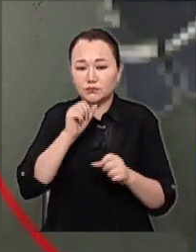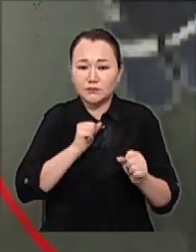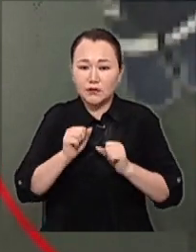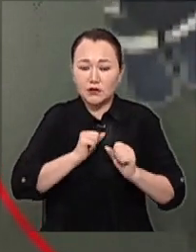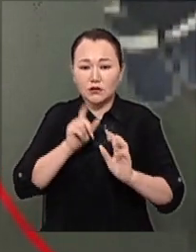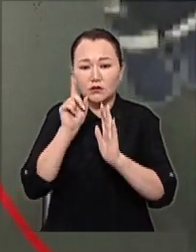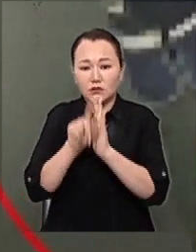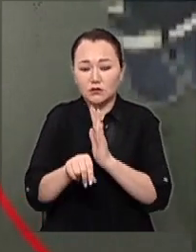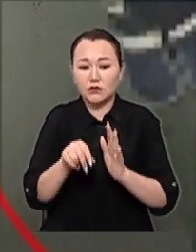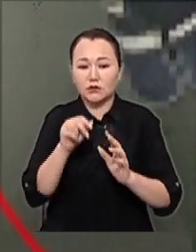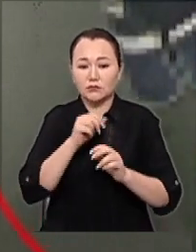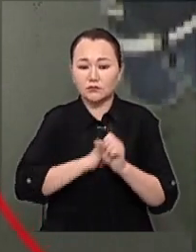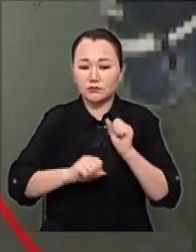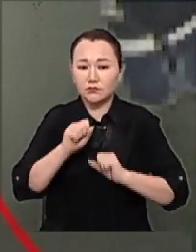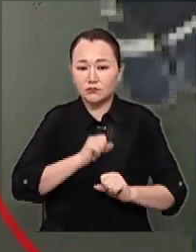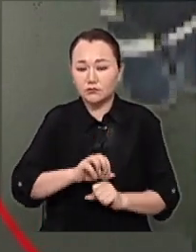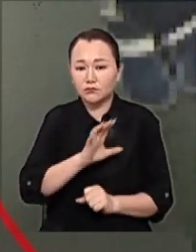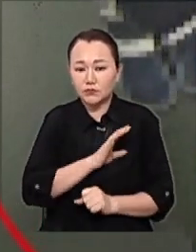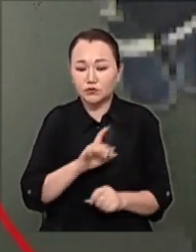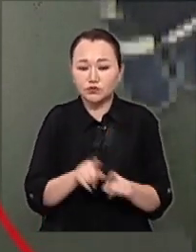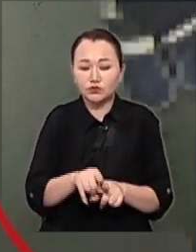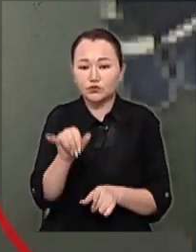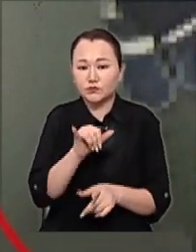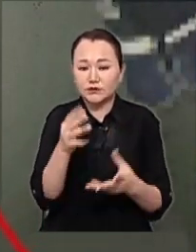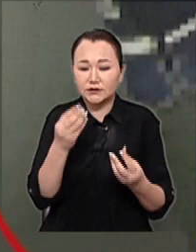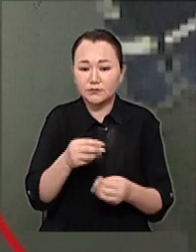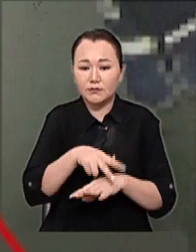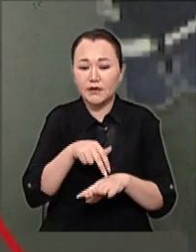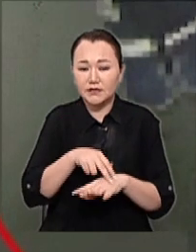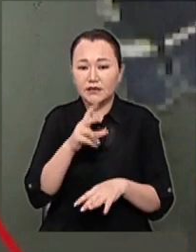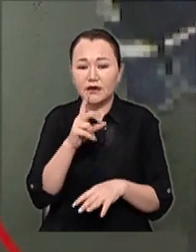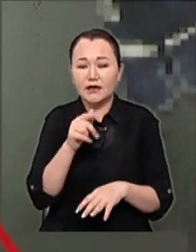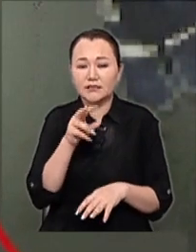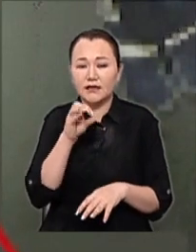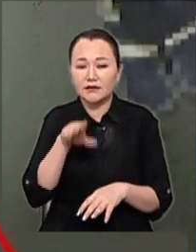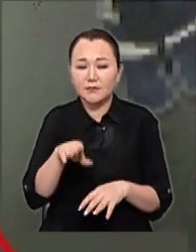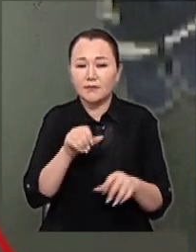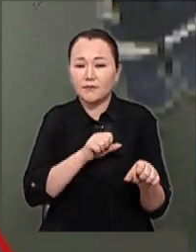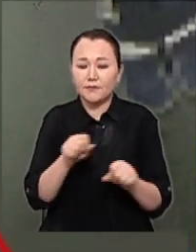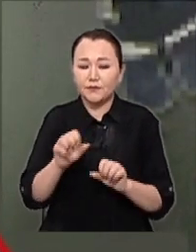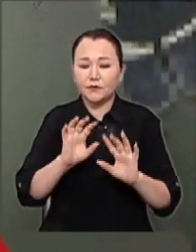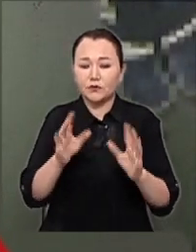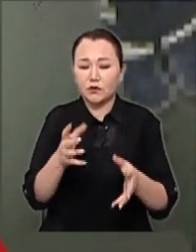бара жатқанын айтып ақталыпты. Сондай-ақ сенбі күні полицейлер Газиантеп қаласындағы зілзала кезінде